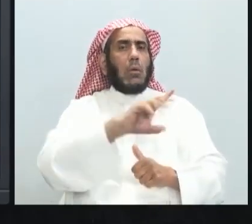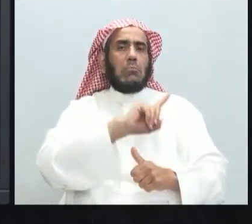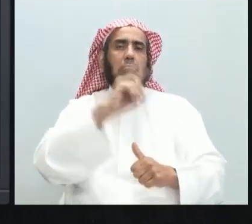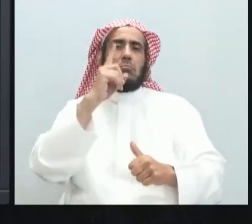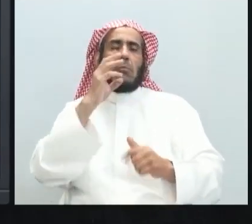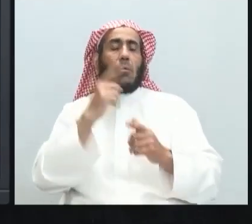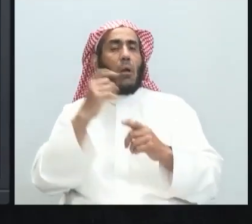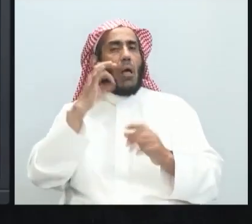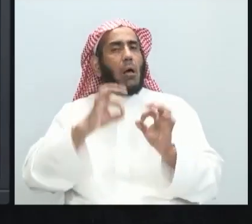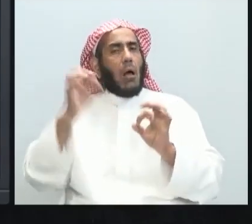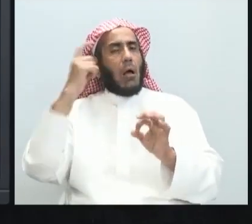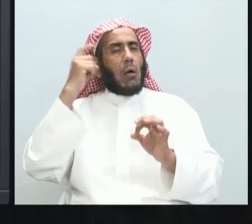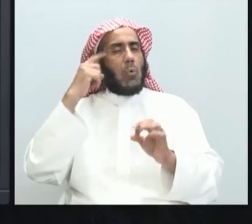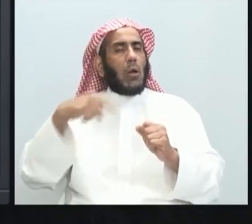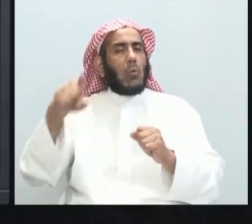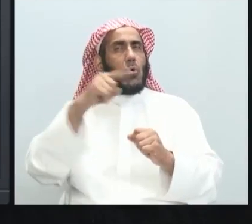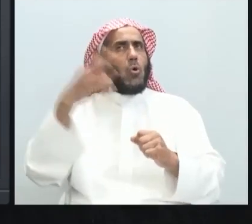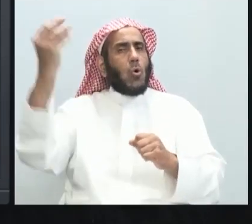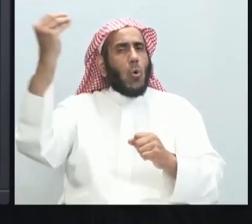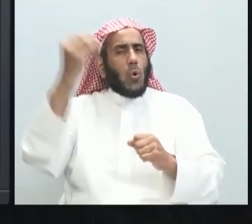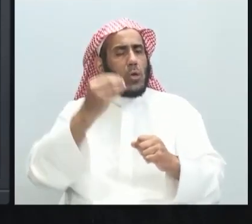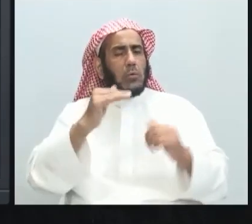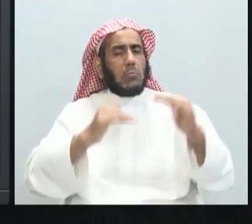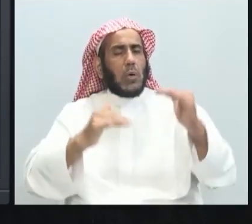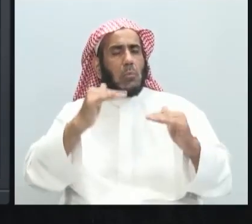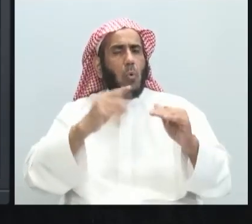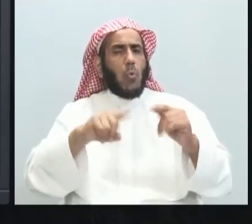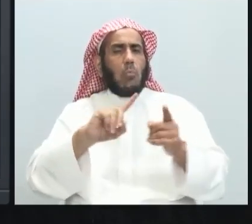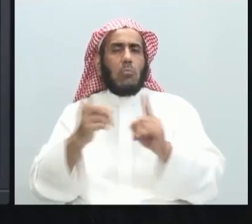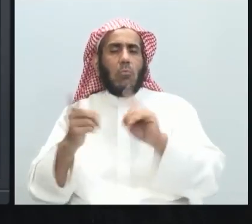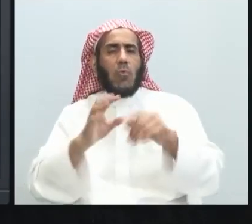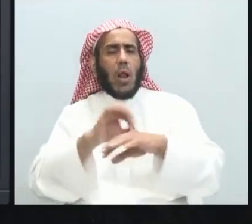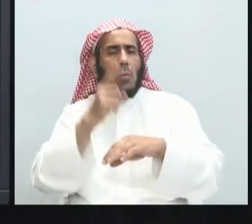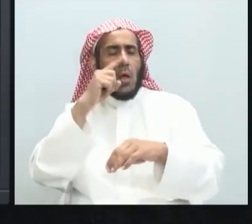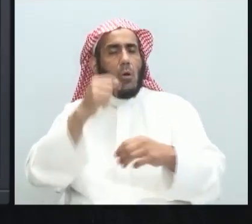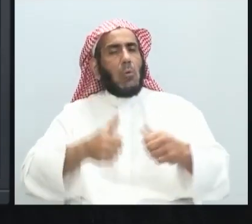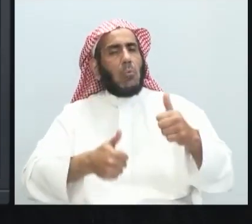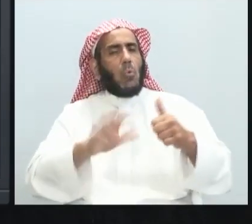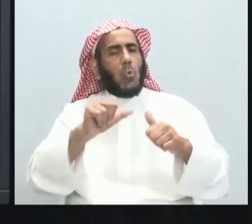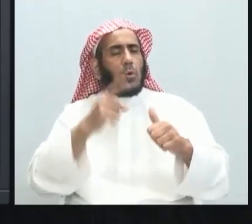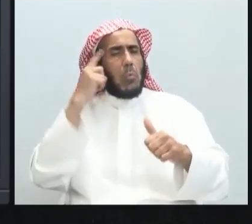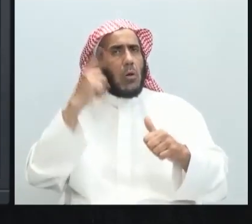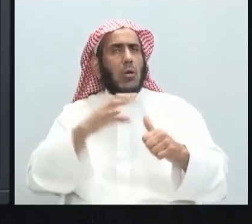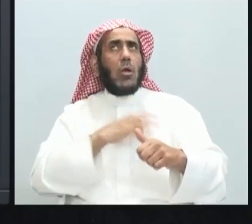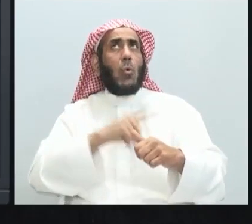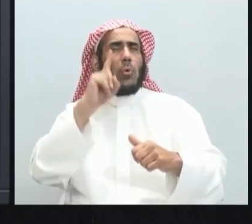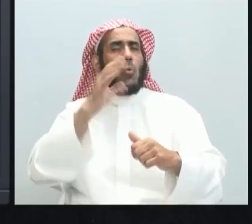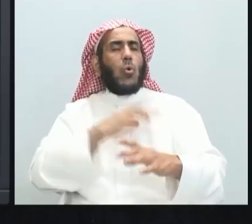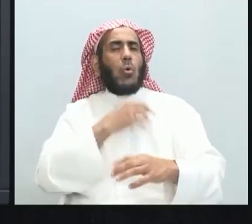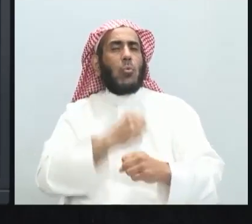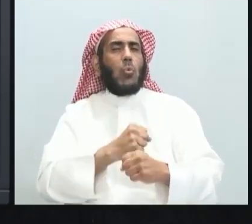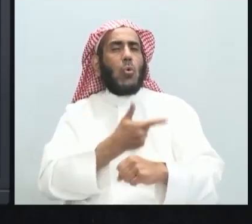الله تعالى حكيم عليم ينزل بقدر معلوم فعلى العباد ان يثقوا بالله تعالى ويؤمنوا به